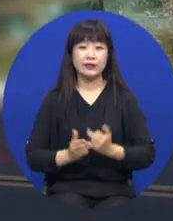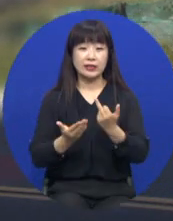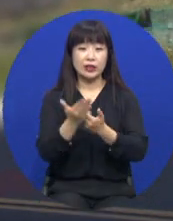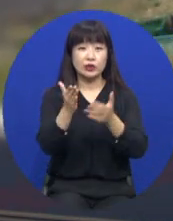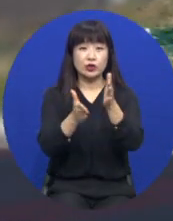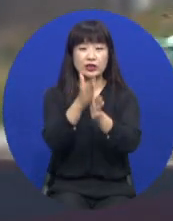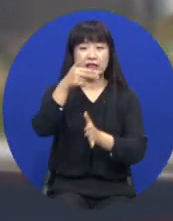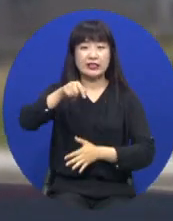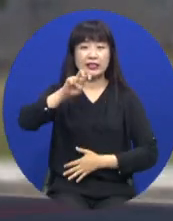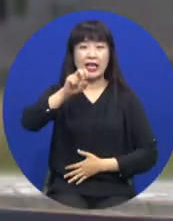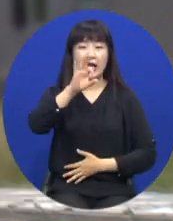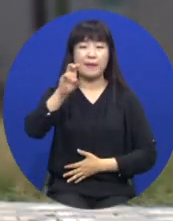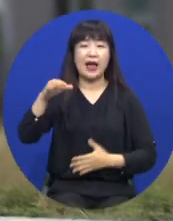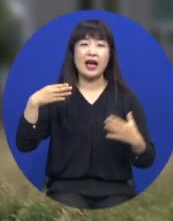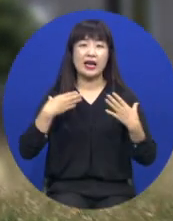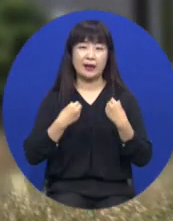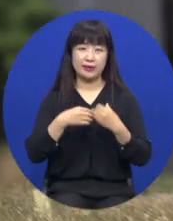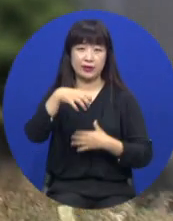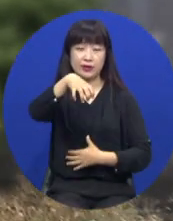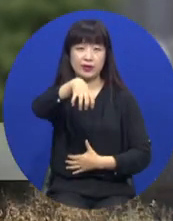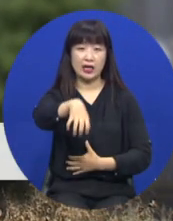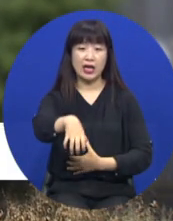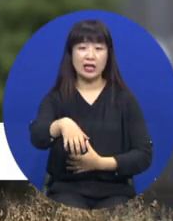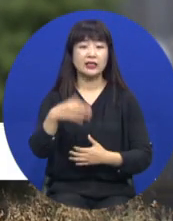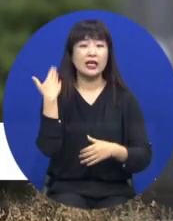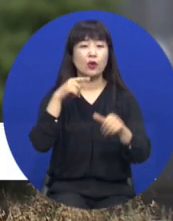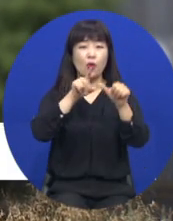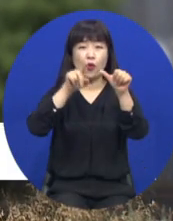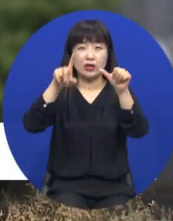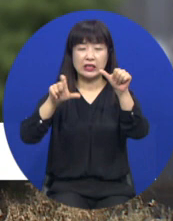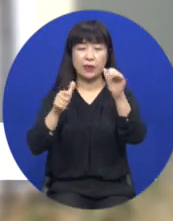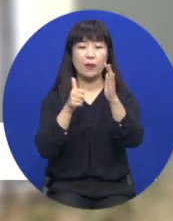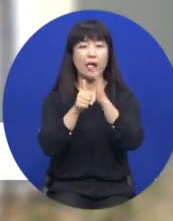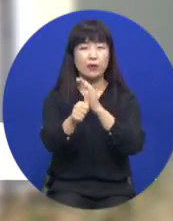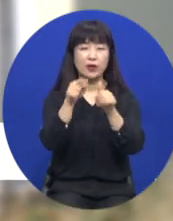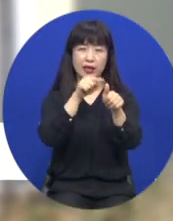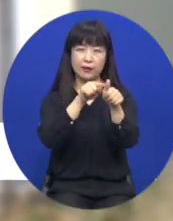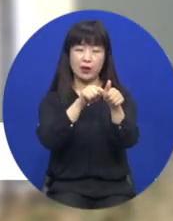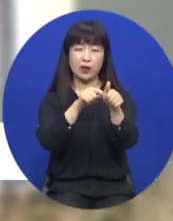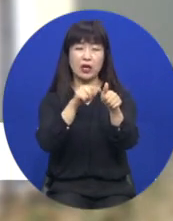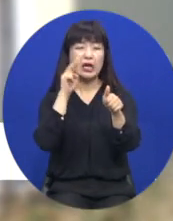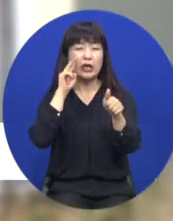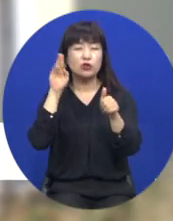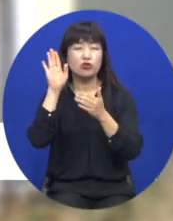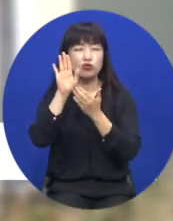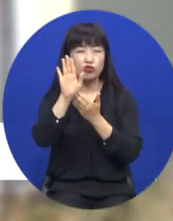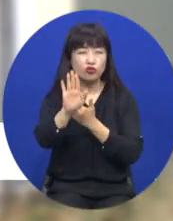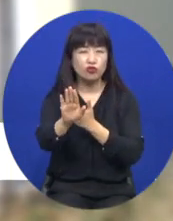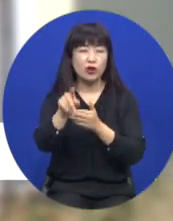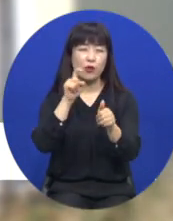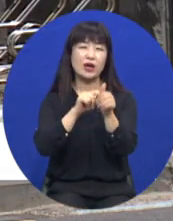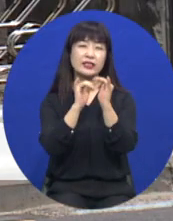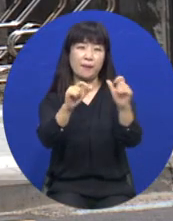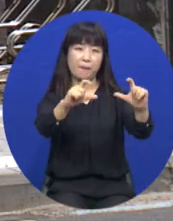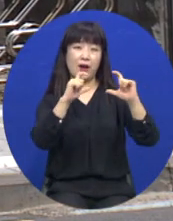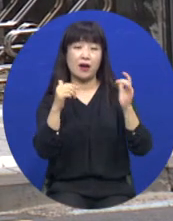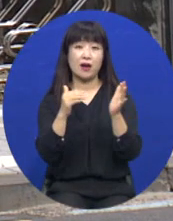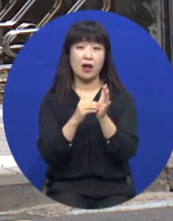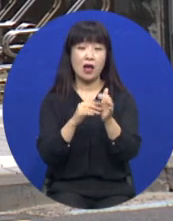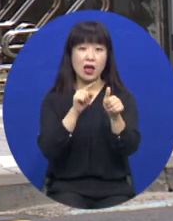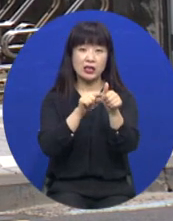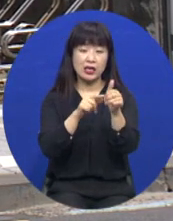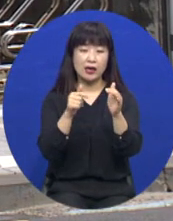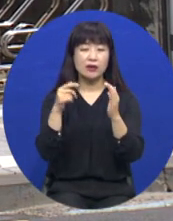제주시 삼양해수사우나. 지난 15일 이곳을 다녀간 A씨는 이틀 뒤 코로나19에 확진됐습니다.